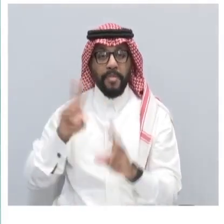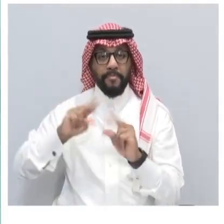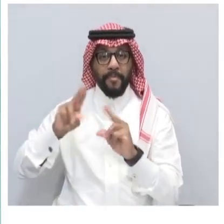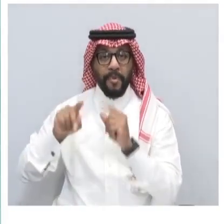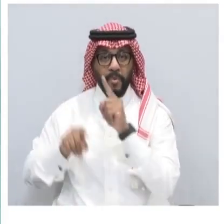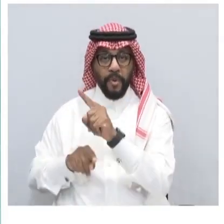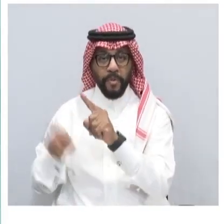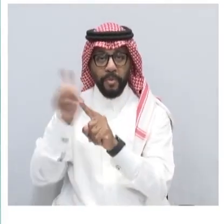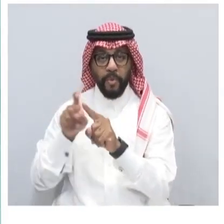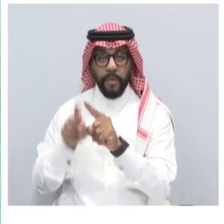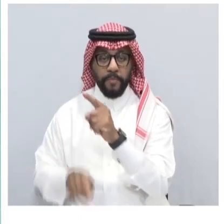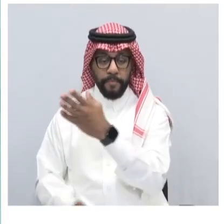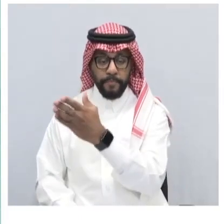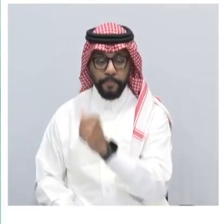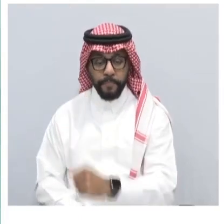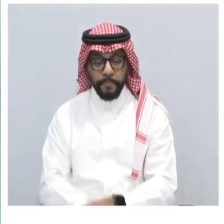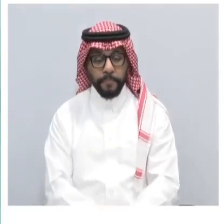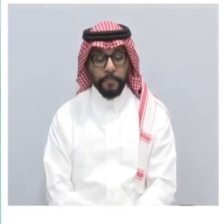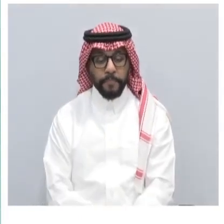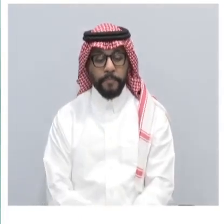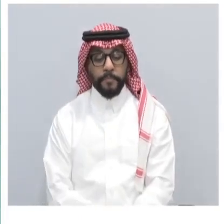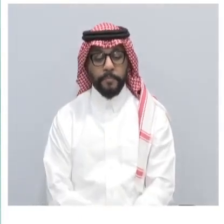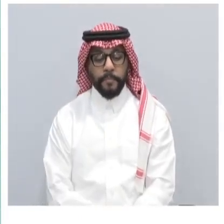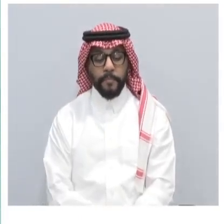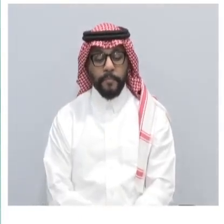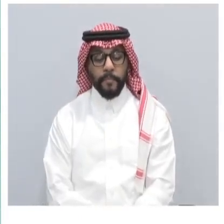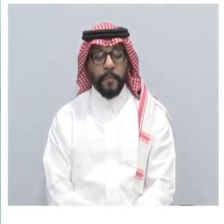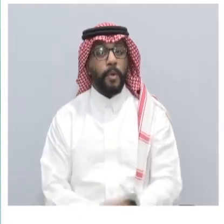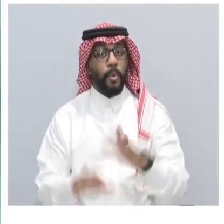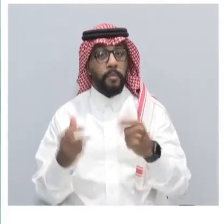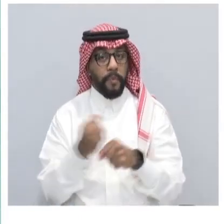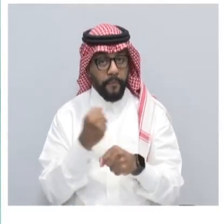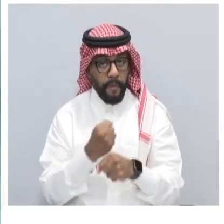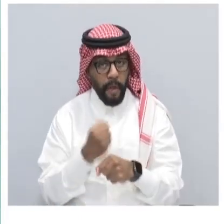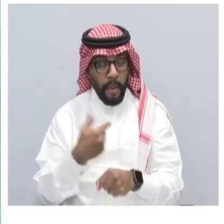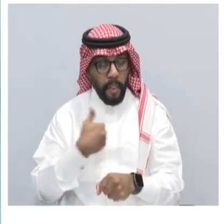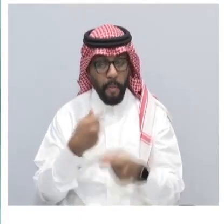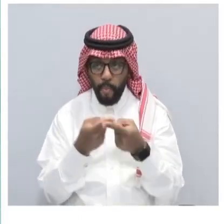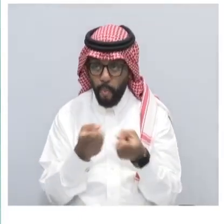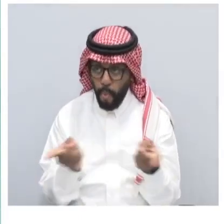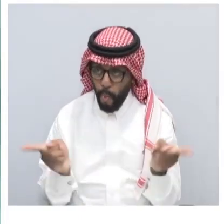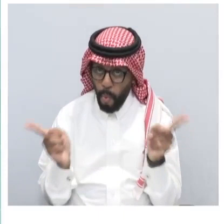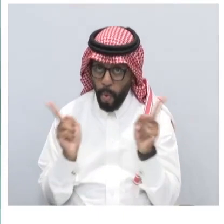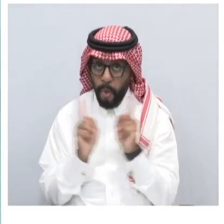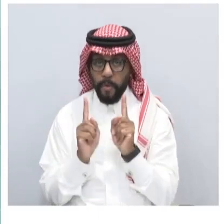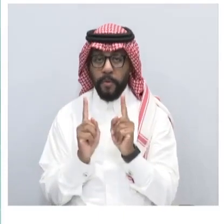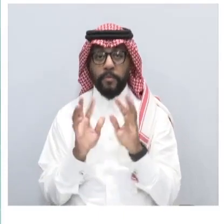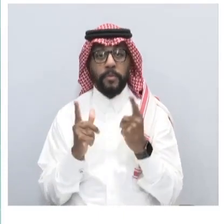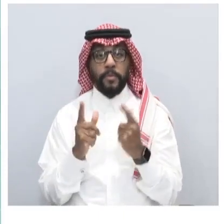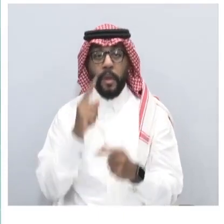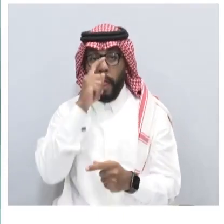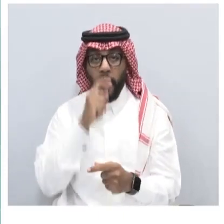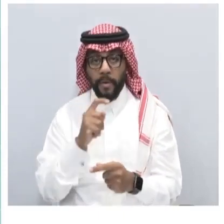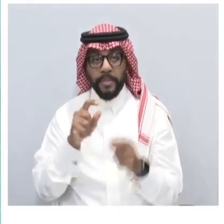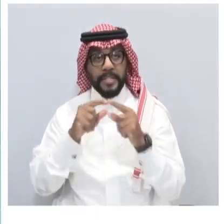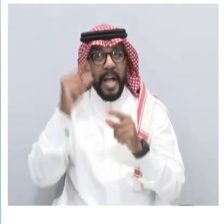نجيب على هذا السؤال اولا ماذا نفعل ابناء الطلاب احسنت نقوم